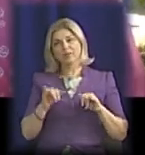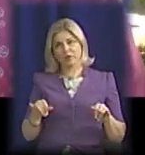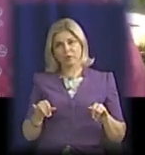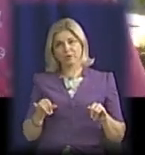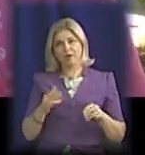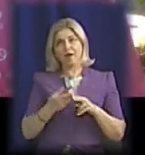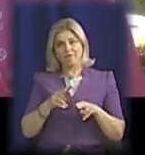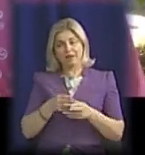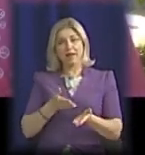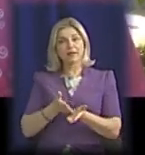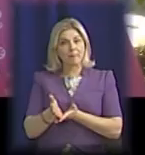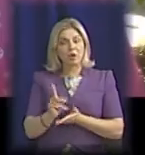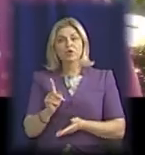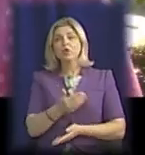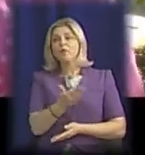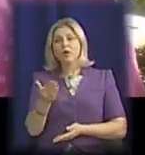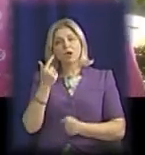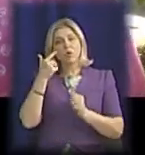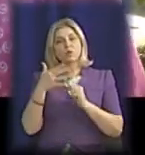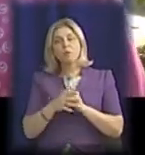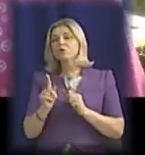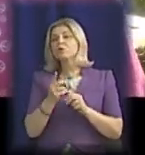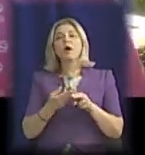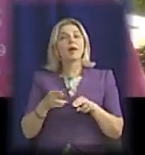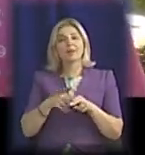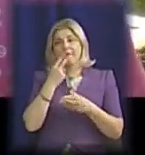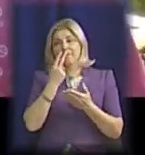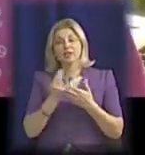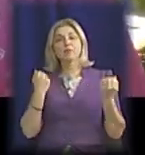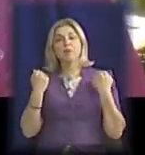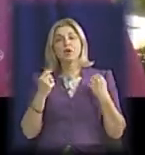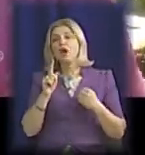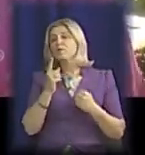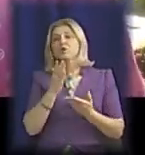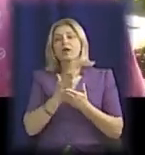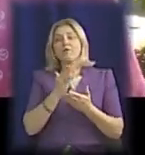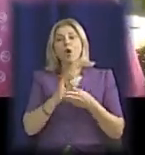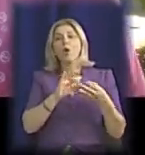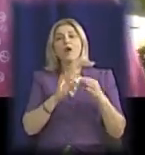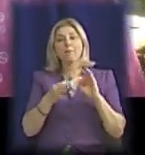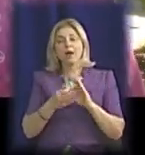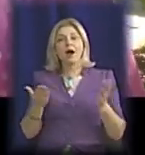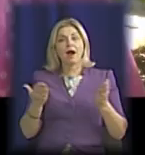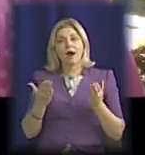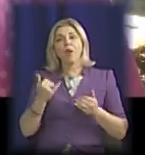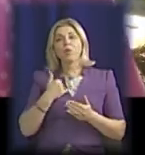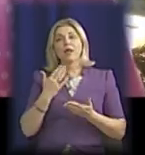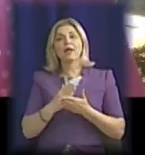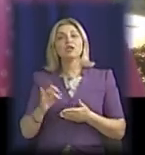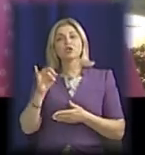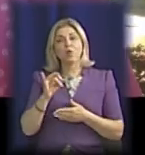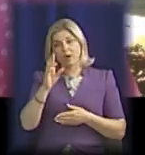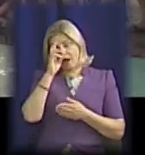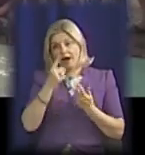розвинуті в цьому напрямку, щоб вони розуміли, що це за вид спорту, чому він є олімпійським, які в нас є історія в країні в